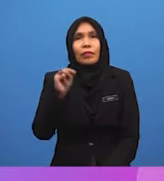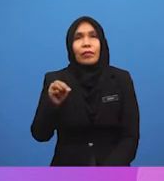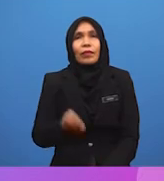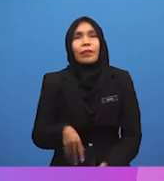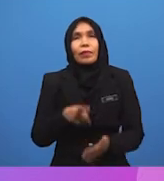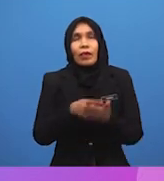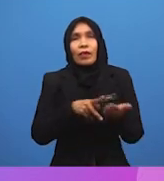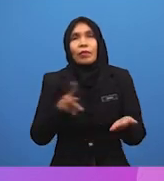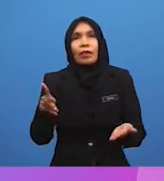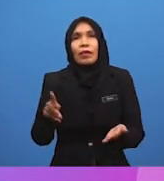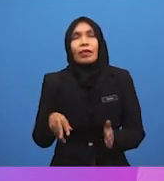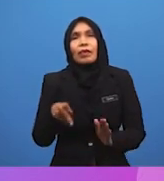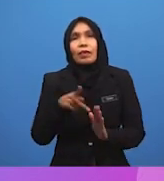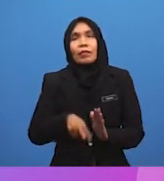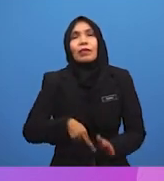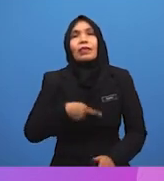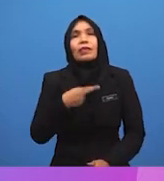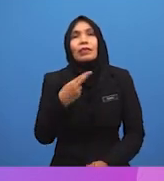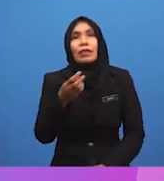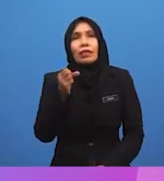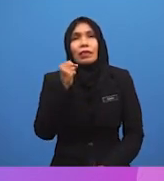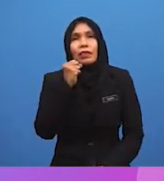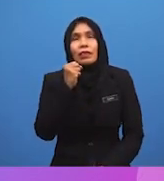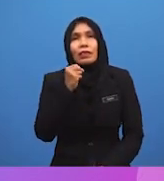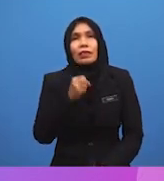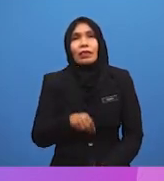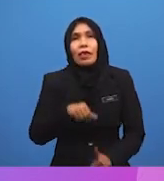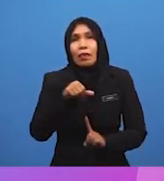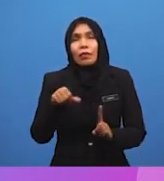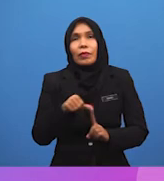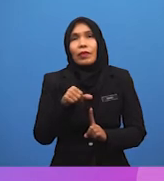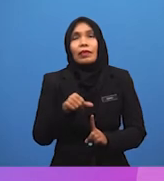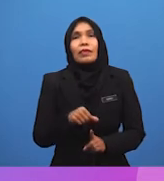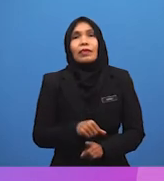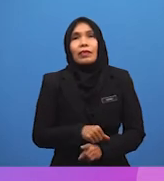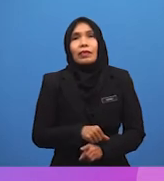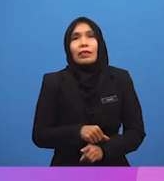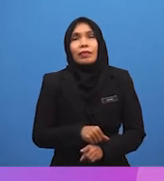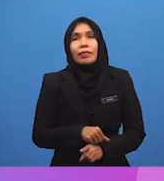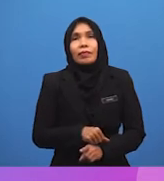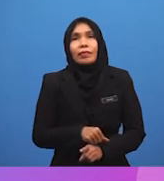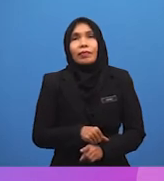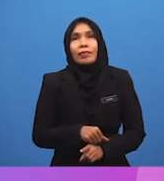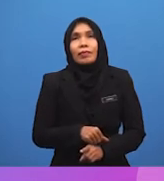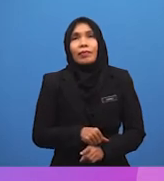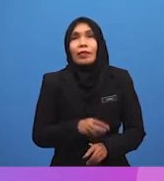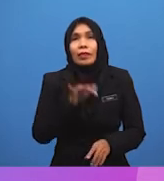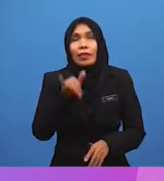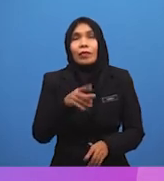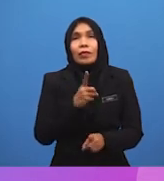Murid-murid, apakah perasaan Shalini apabila mendapat pujian oleh cikgunya? Ya, betul